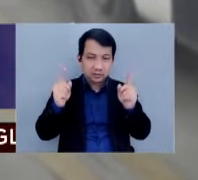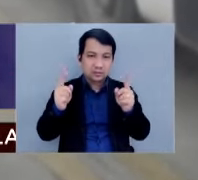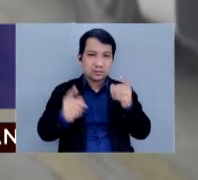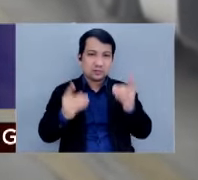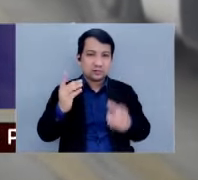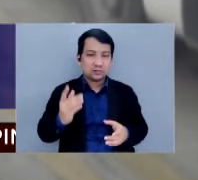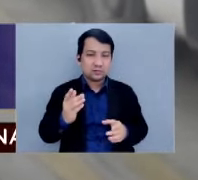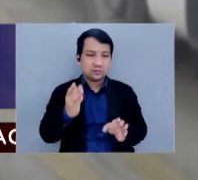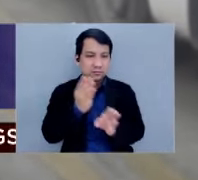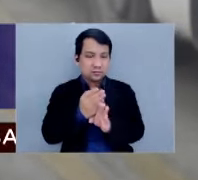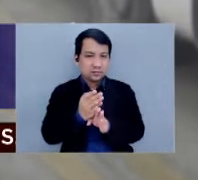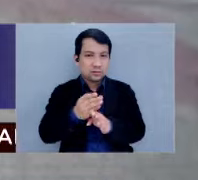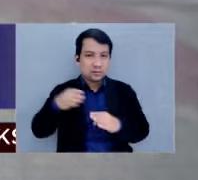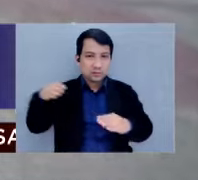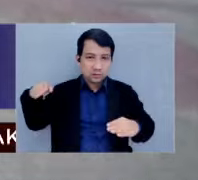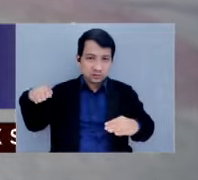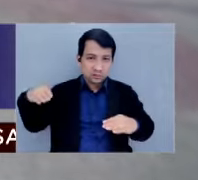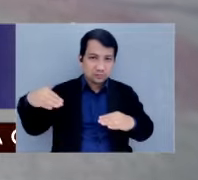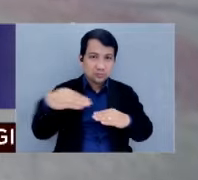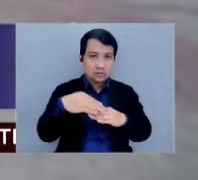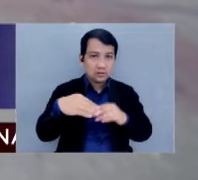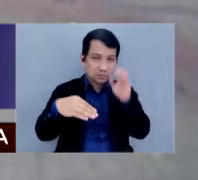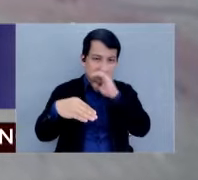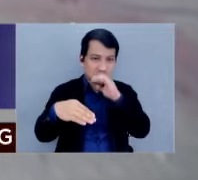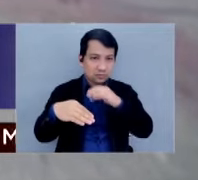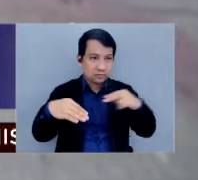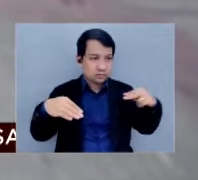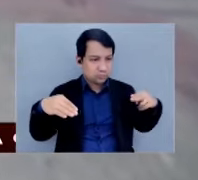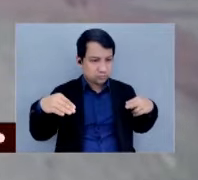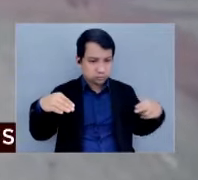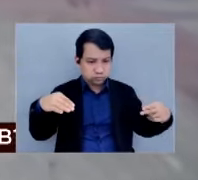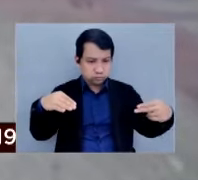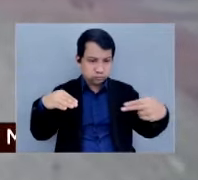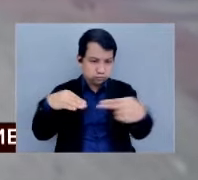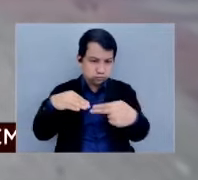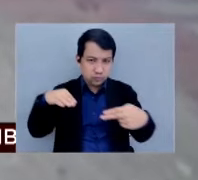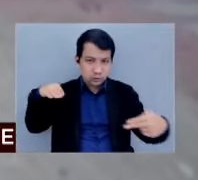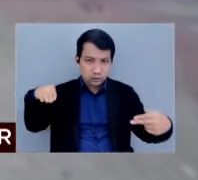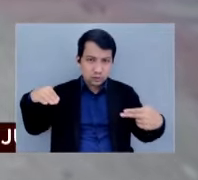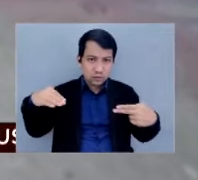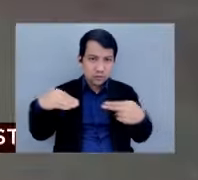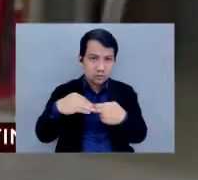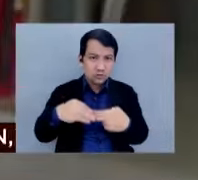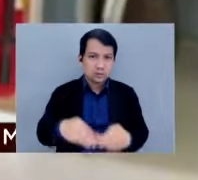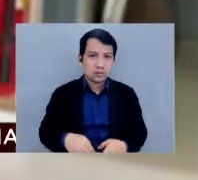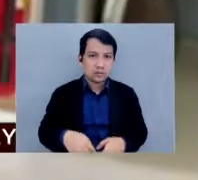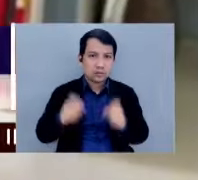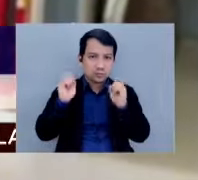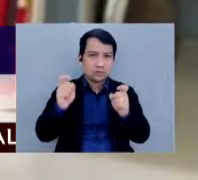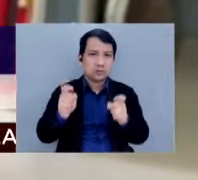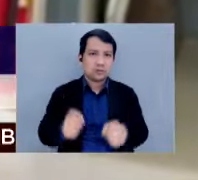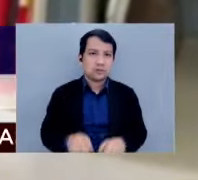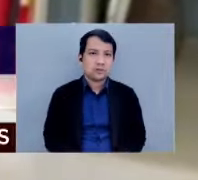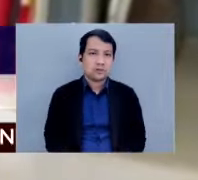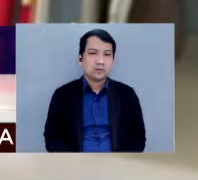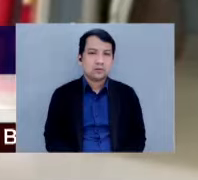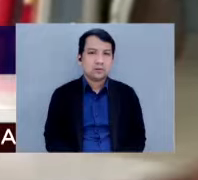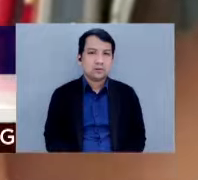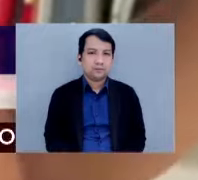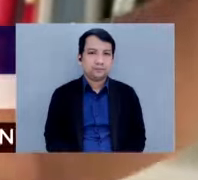na papuntang Cebu City nang biglang lumitaw ang motorsiklo. Ano yung mabilis na sumalpo? Tapos